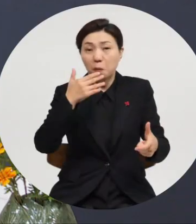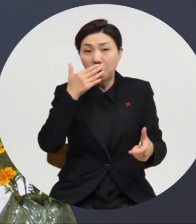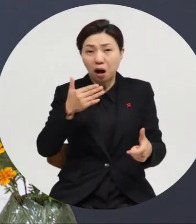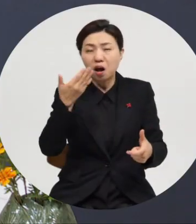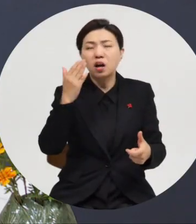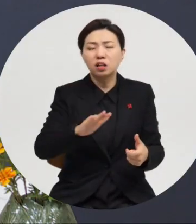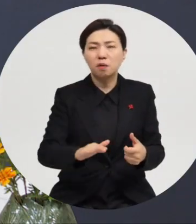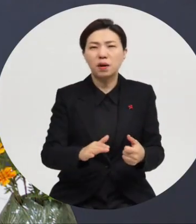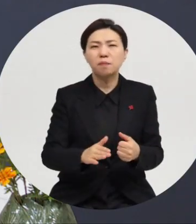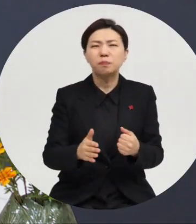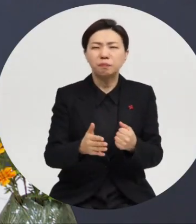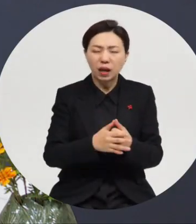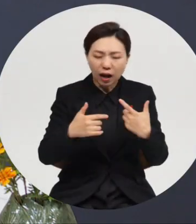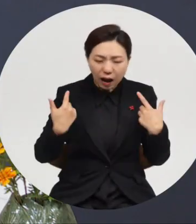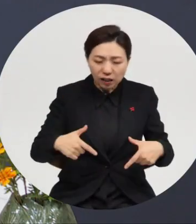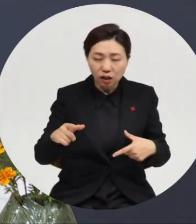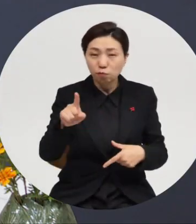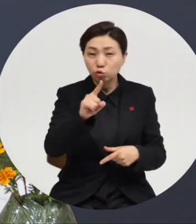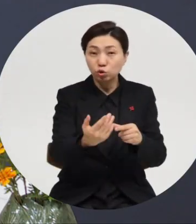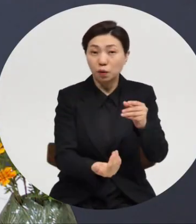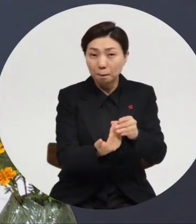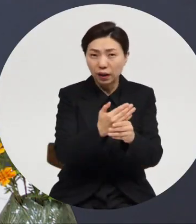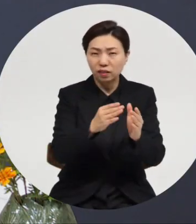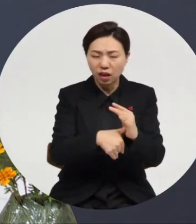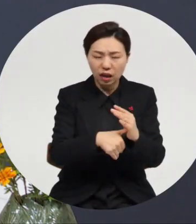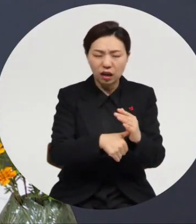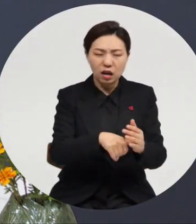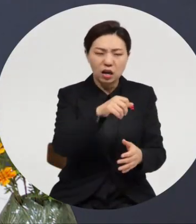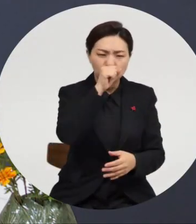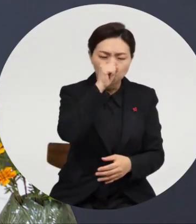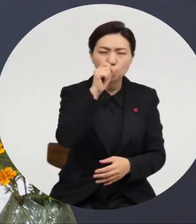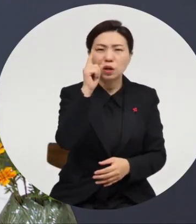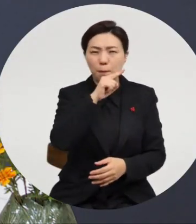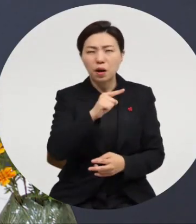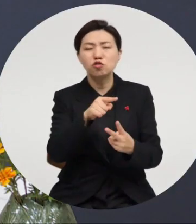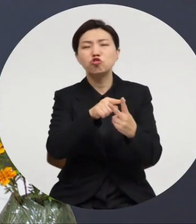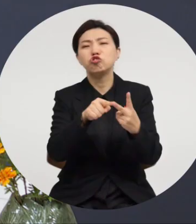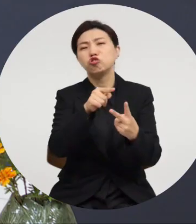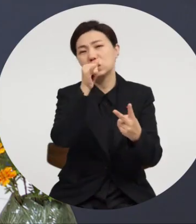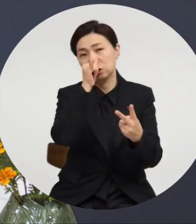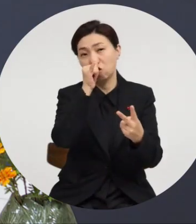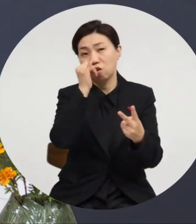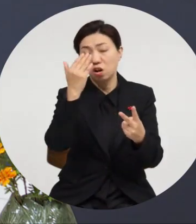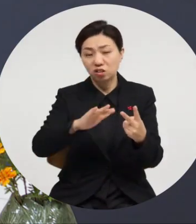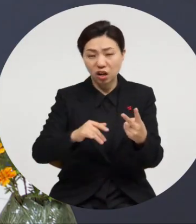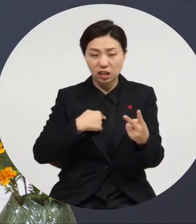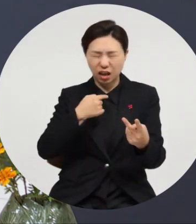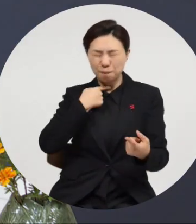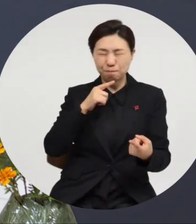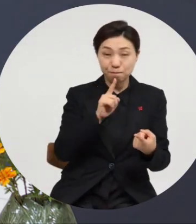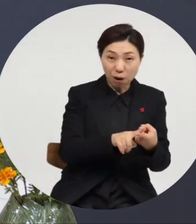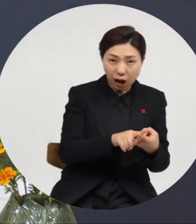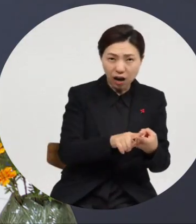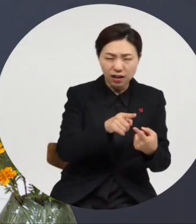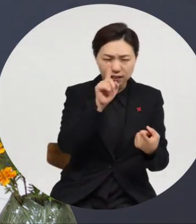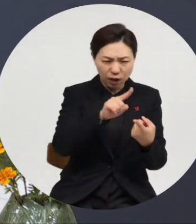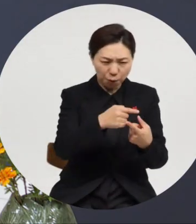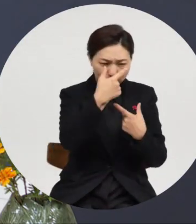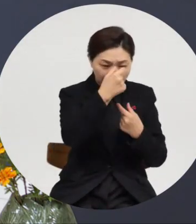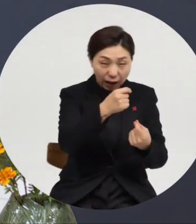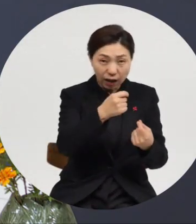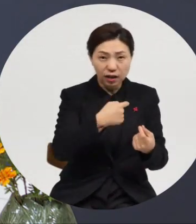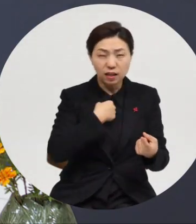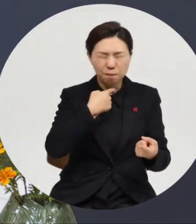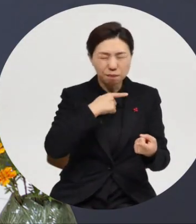항상 같이 있다 이 얘기예요. 근데 자기 의도에 안 맞다고 늘 불평을 하면